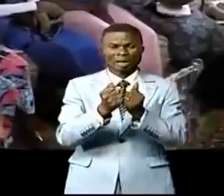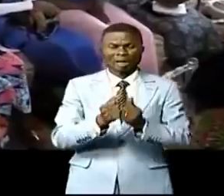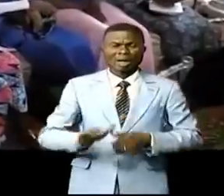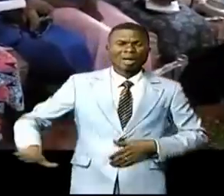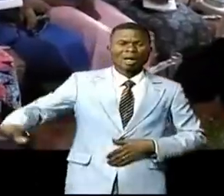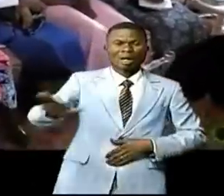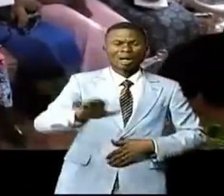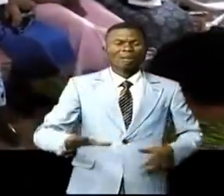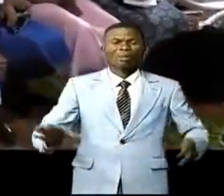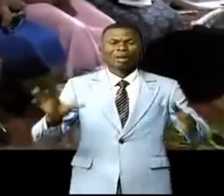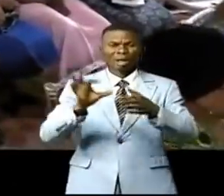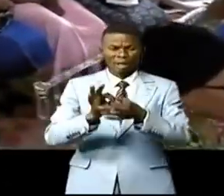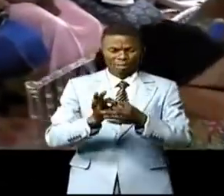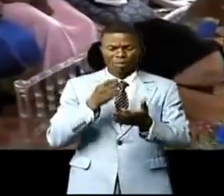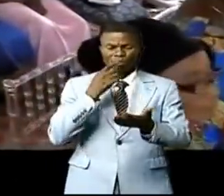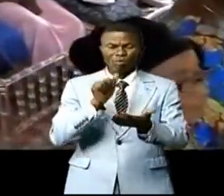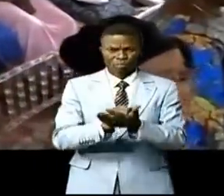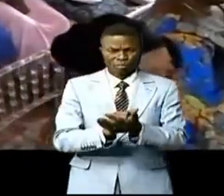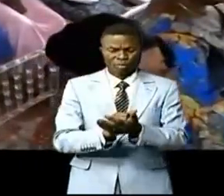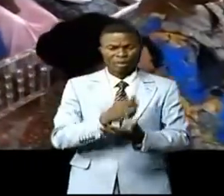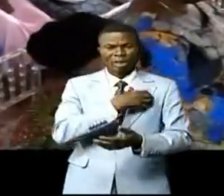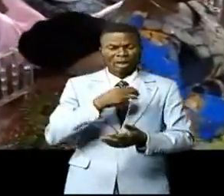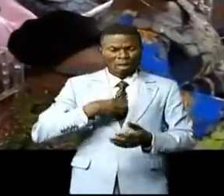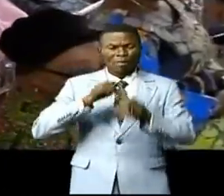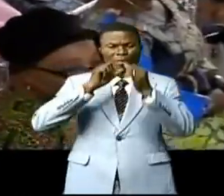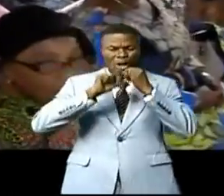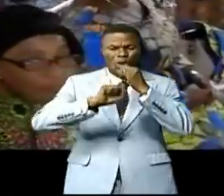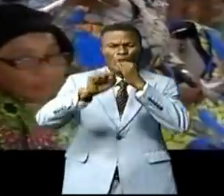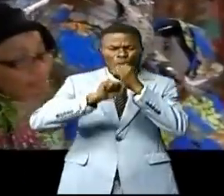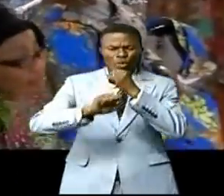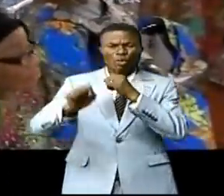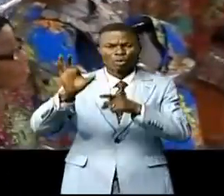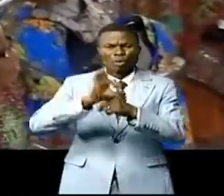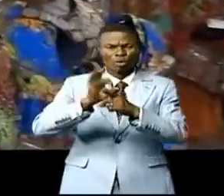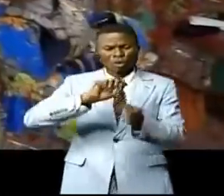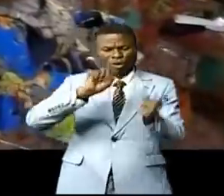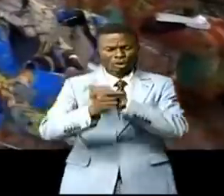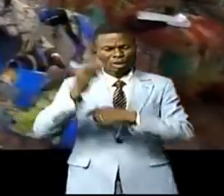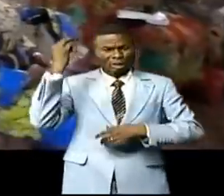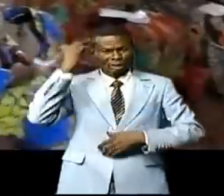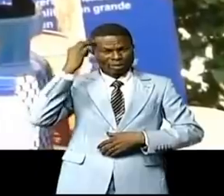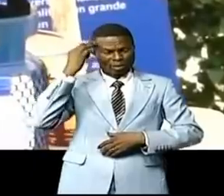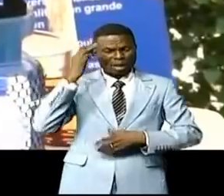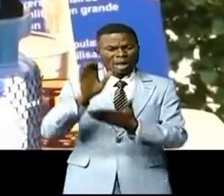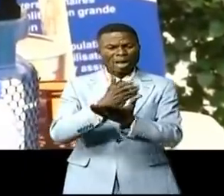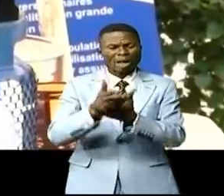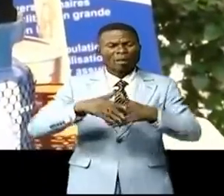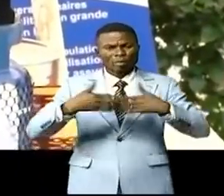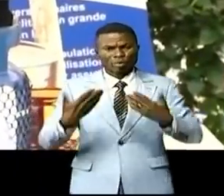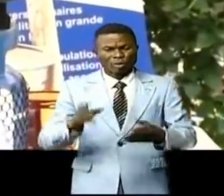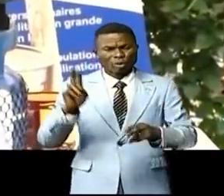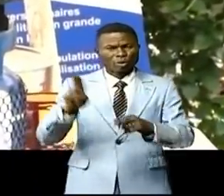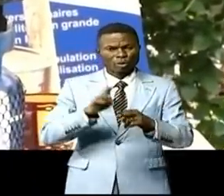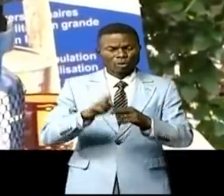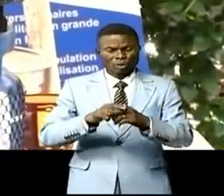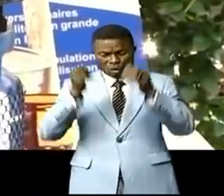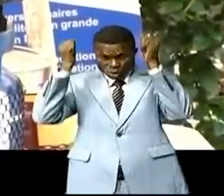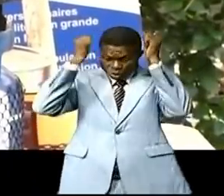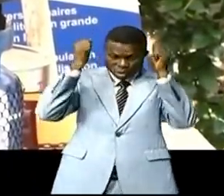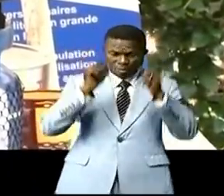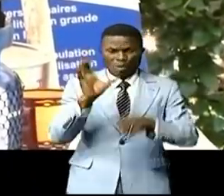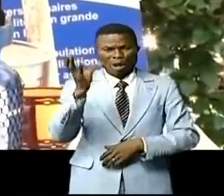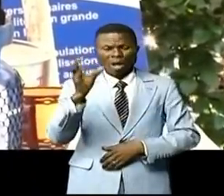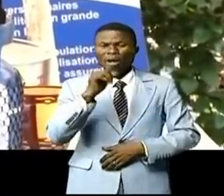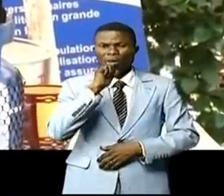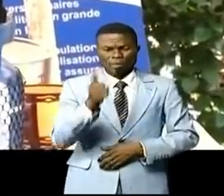Unies. Les femmes ont été sensibilisées afin qu'elles changent leur mode de cuisson au lieu d'utiliser les braises comme elles le